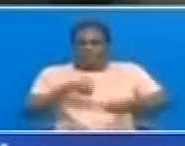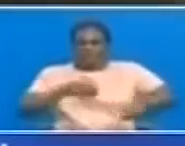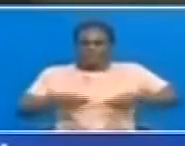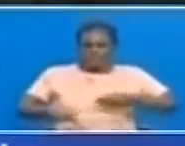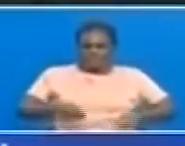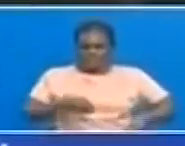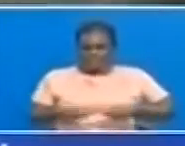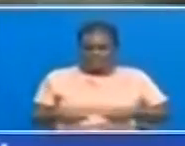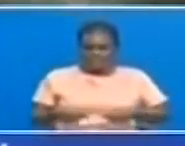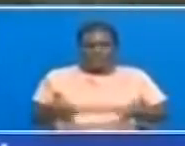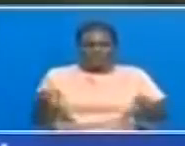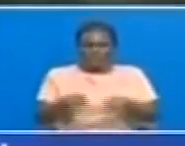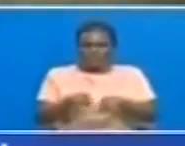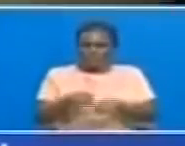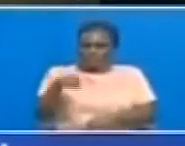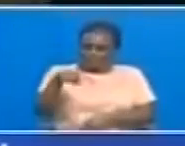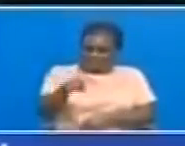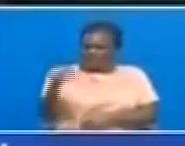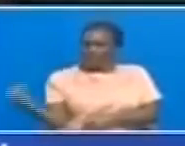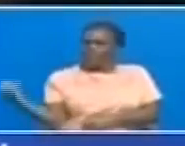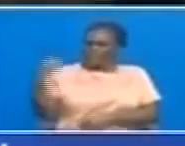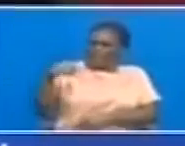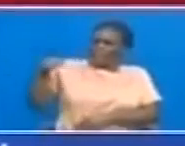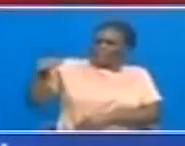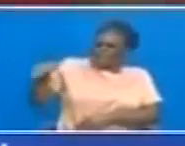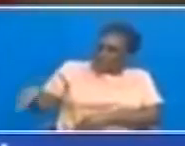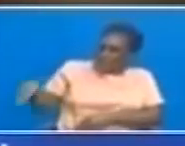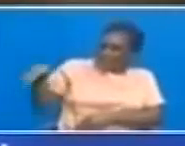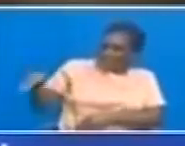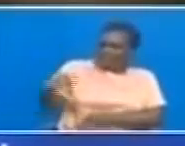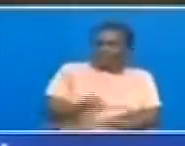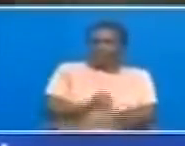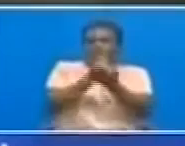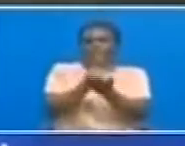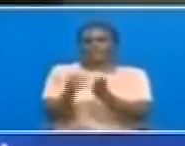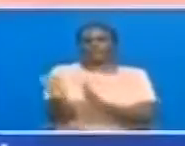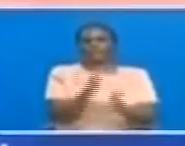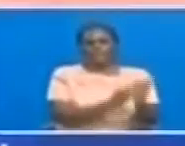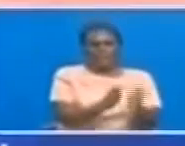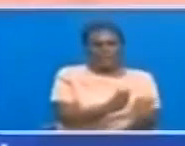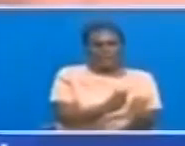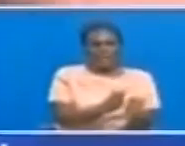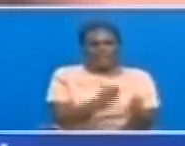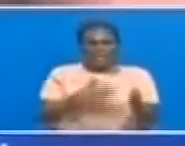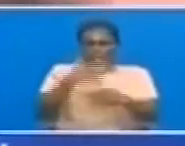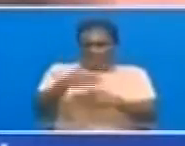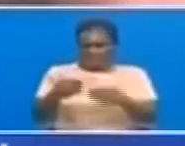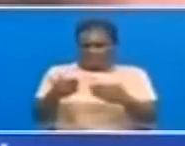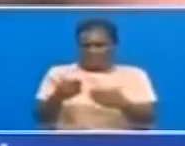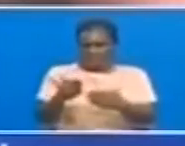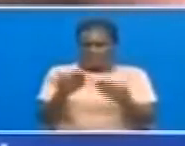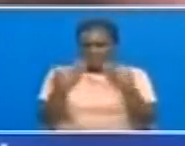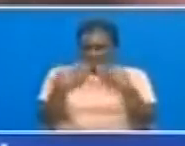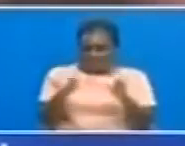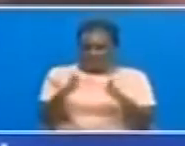na aglabu inambidi nduguye vile vile kuamka mapema ili kumsaidia katika maandalizi. Na baada ya kujiandaa,